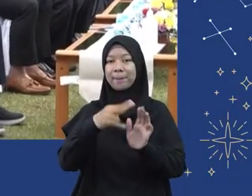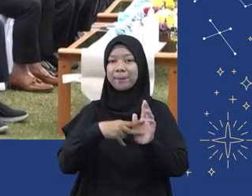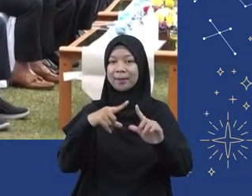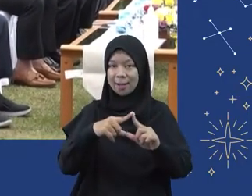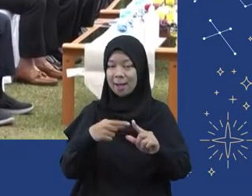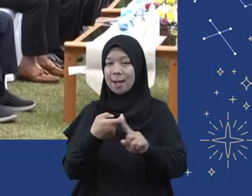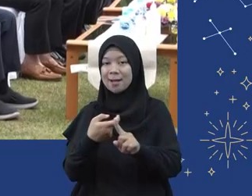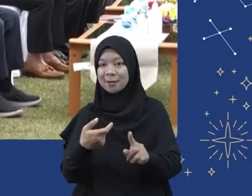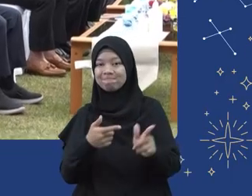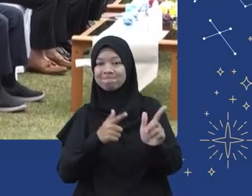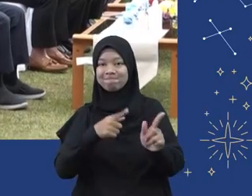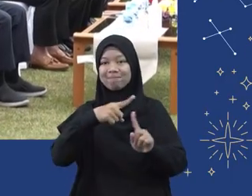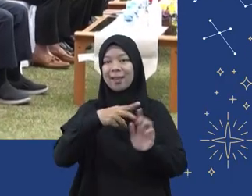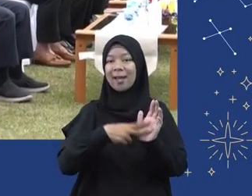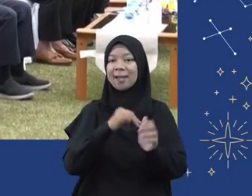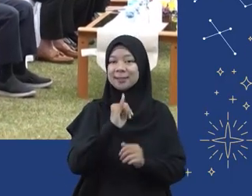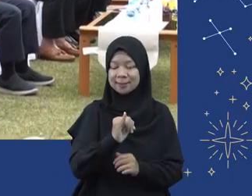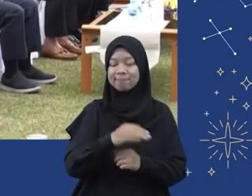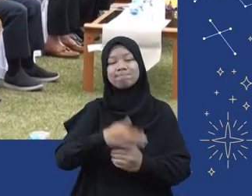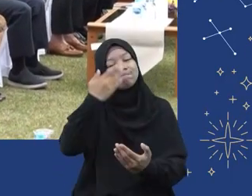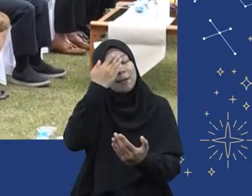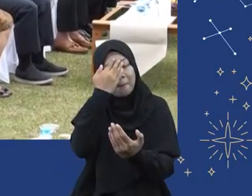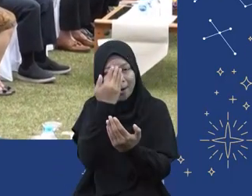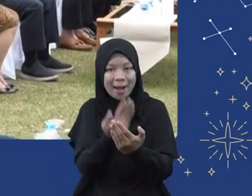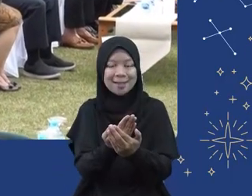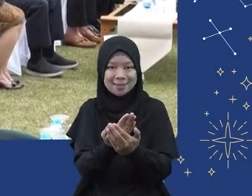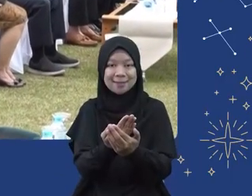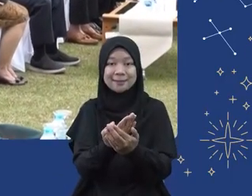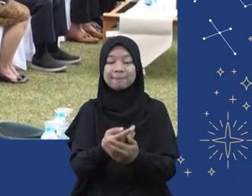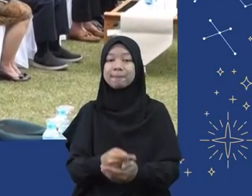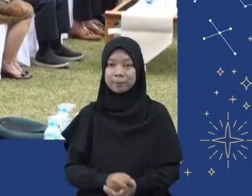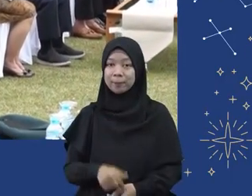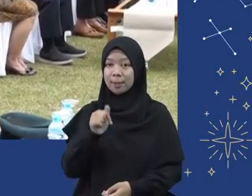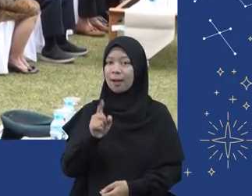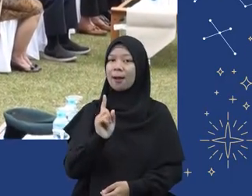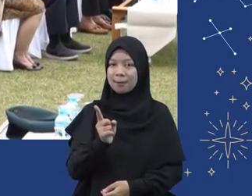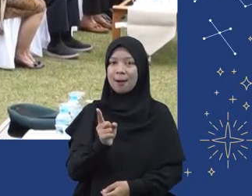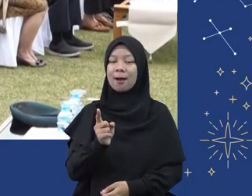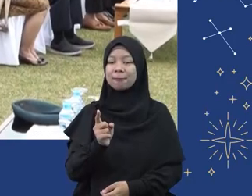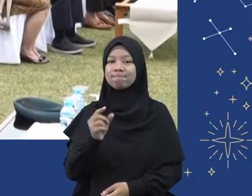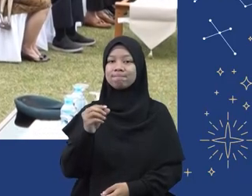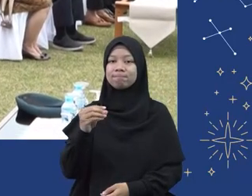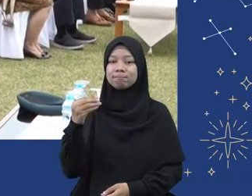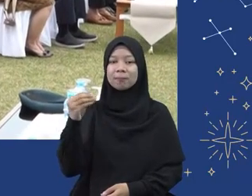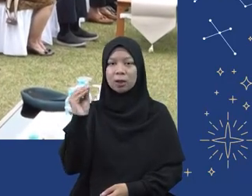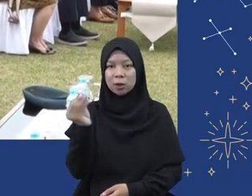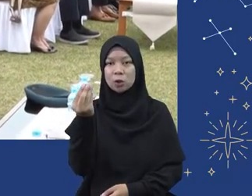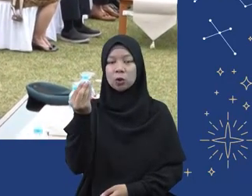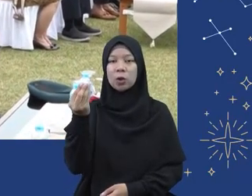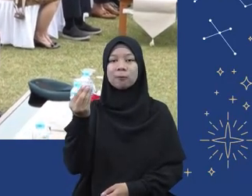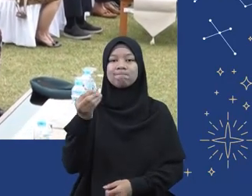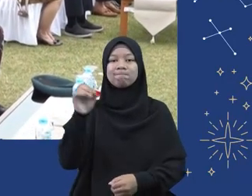TNI Terima kasih semuanya Bersama kita juga ada direktur Asian